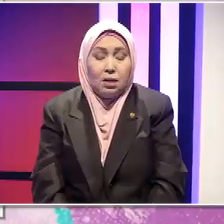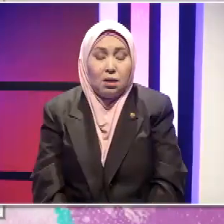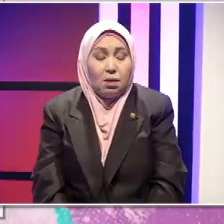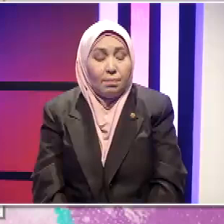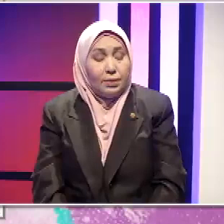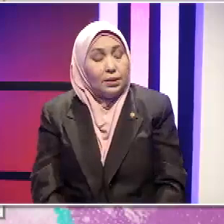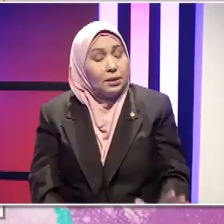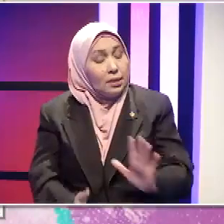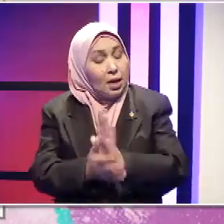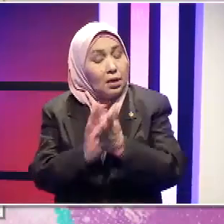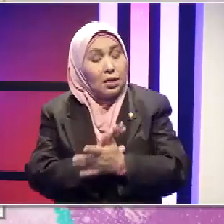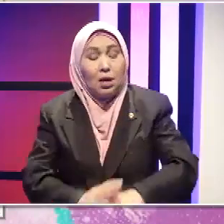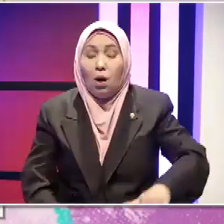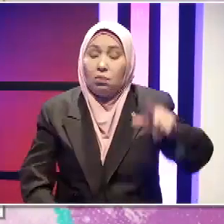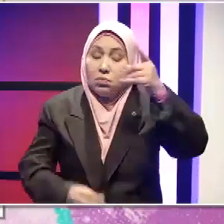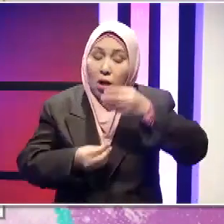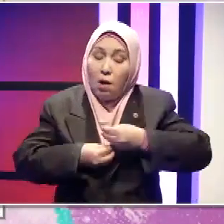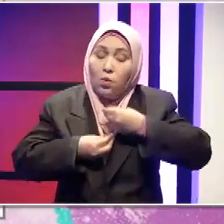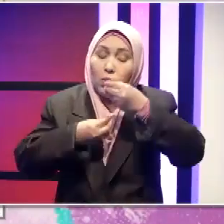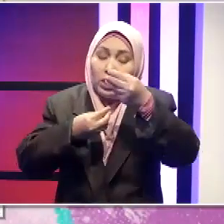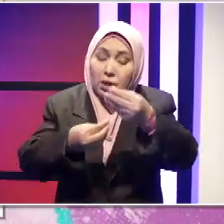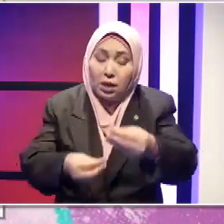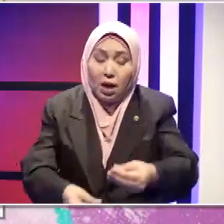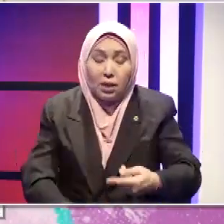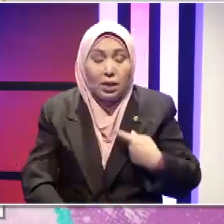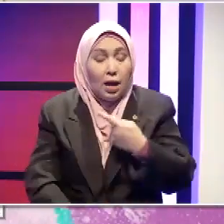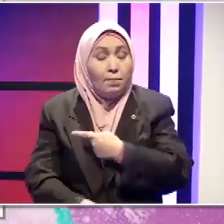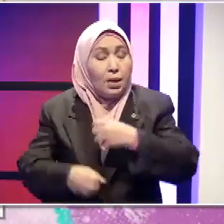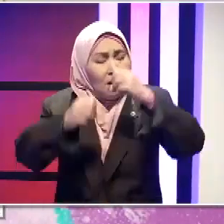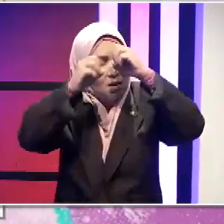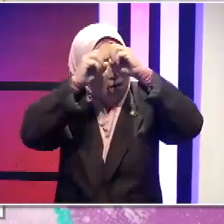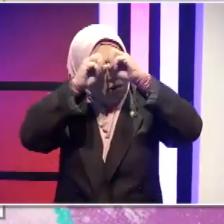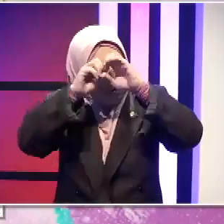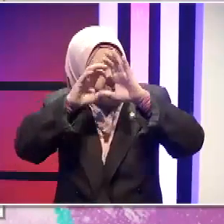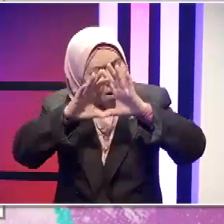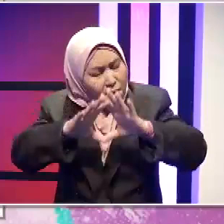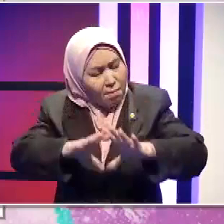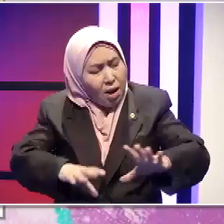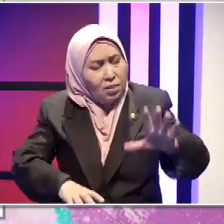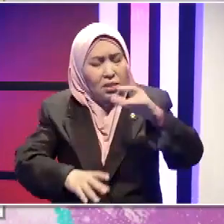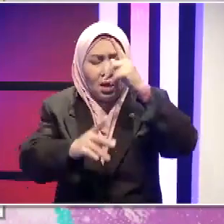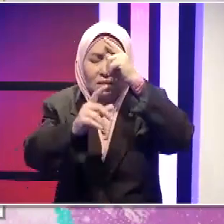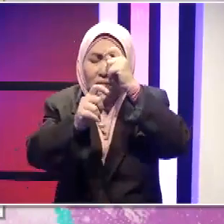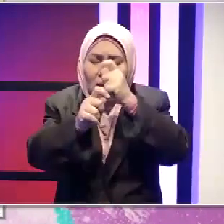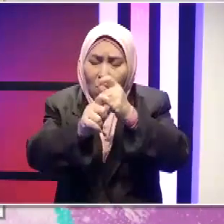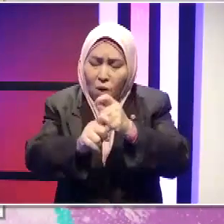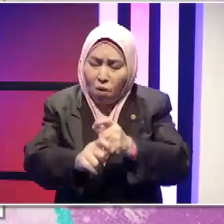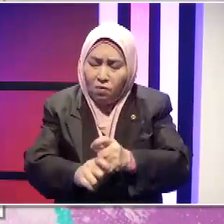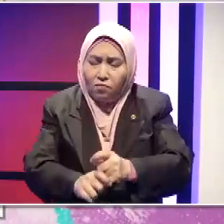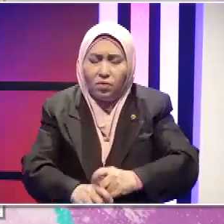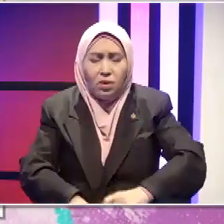Hai semenl allohu Alaihi Wa kono